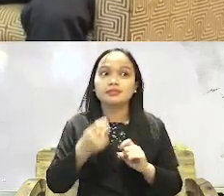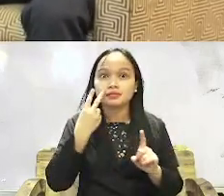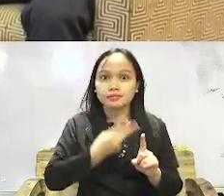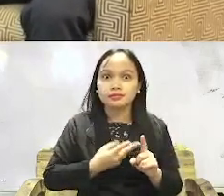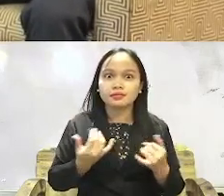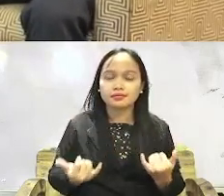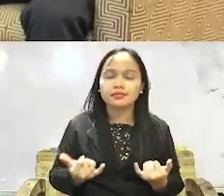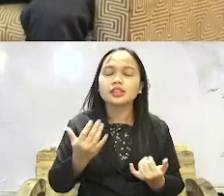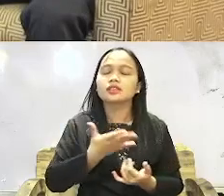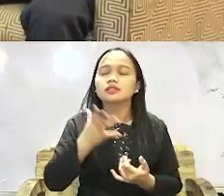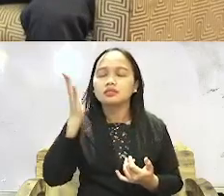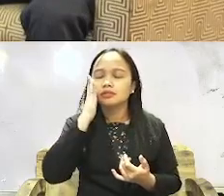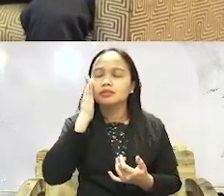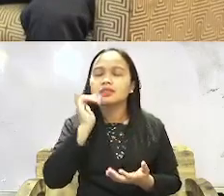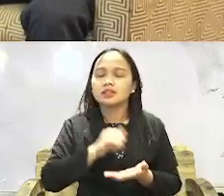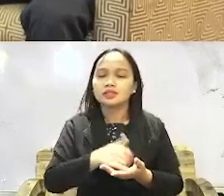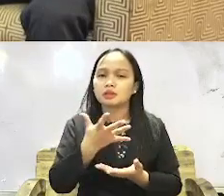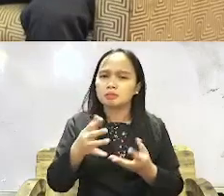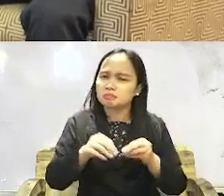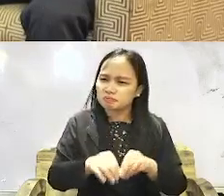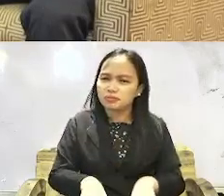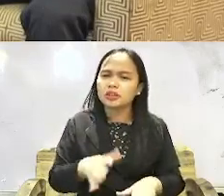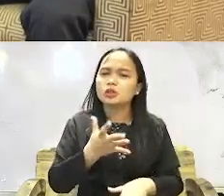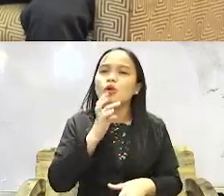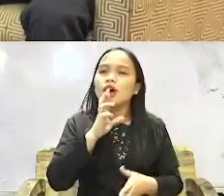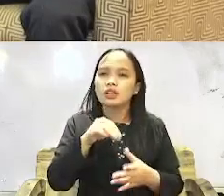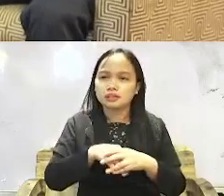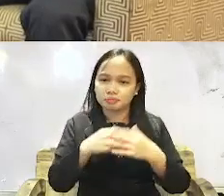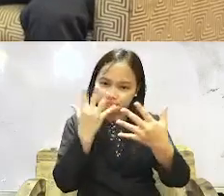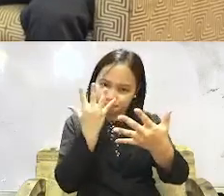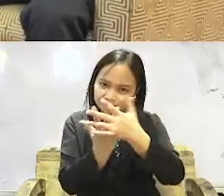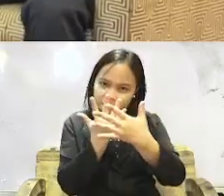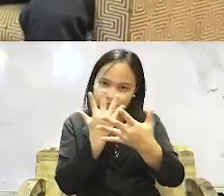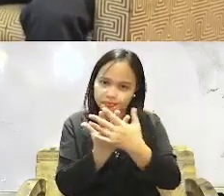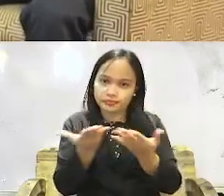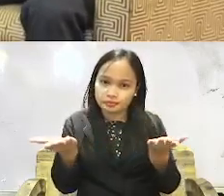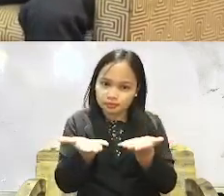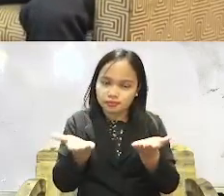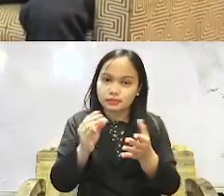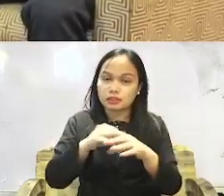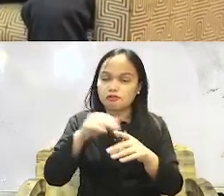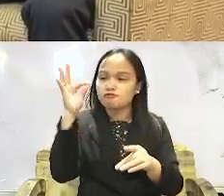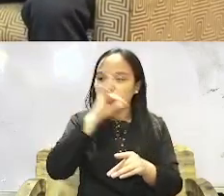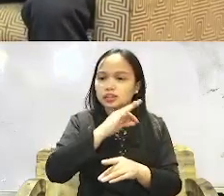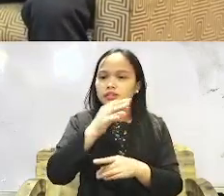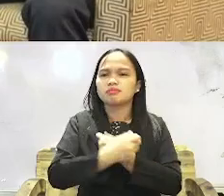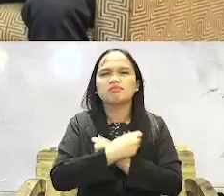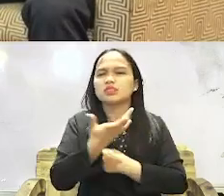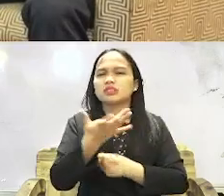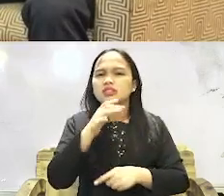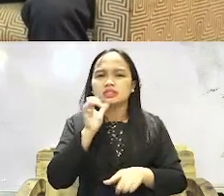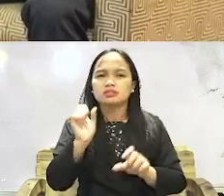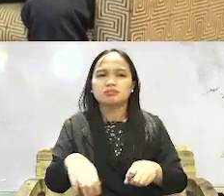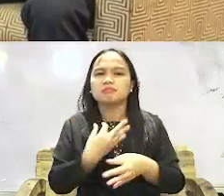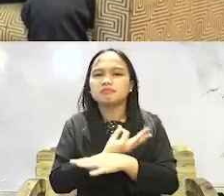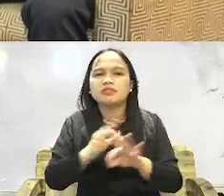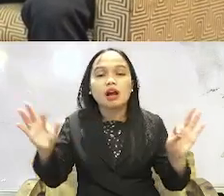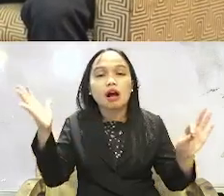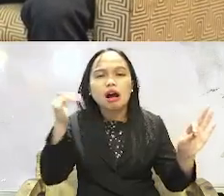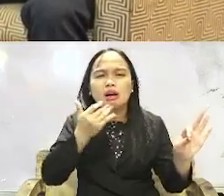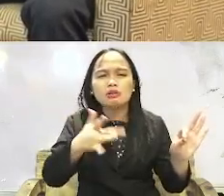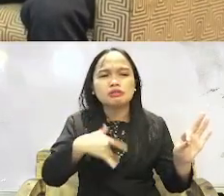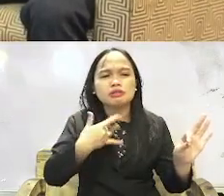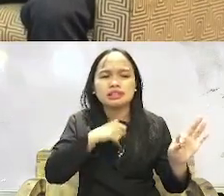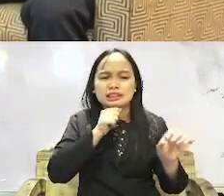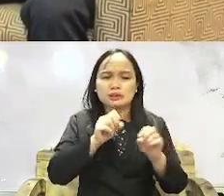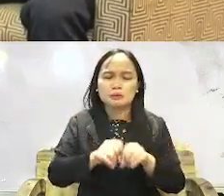mo yan na kailangan mong mawala at alam mo nakakulong ka dito. Hindi mo lang kayang alisin. Alam mo bakit? Natatakot kang mawala because you